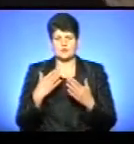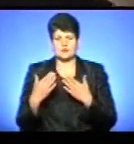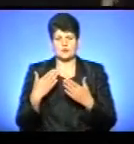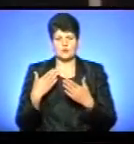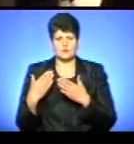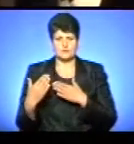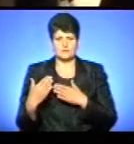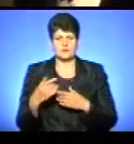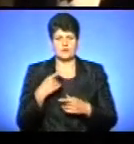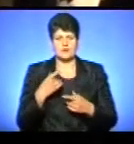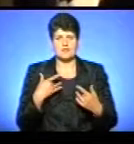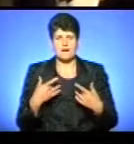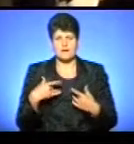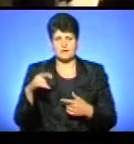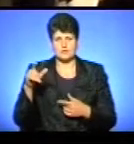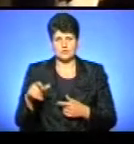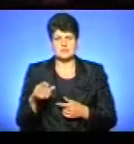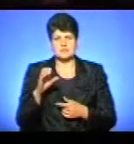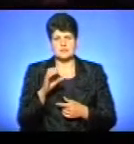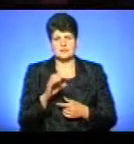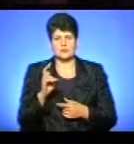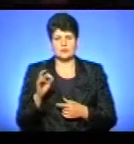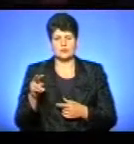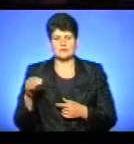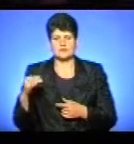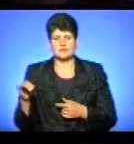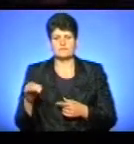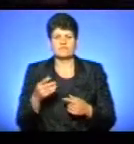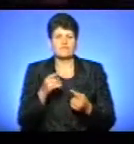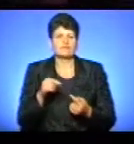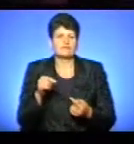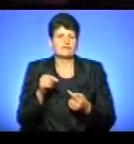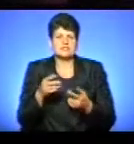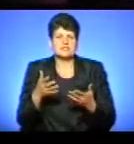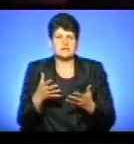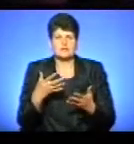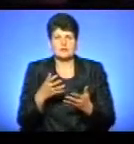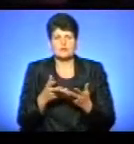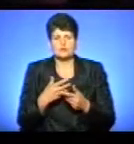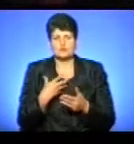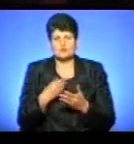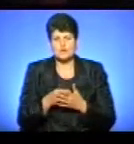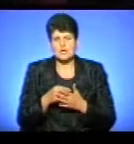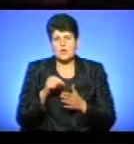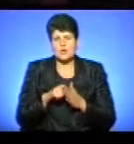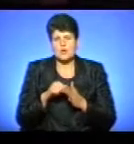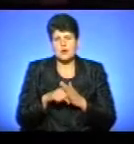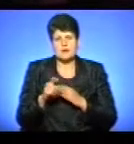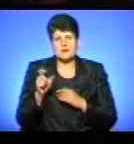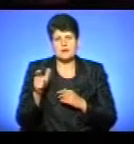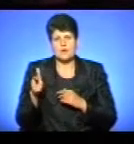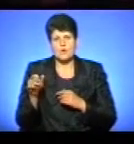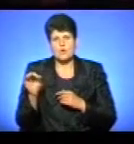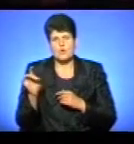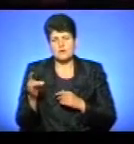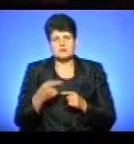Сергій Калантай, який зіграв роль Єгора. Визначитись на рахунок своєї ролі, Єгор, хто такий Єгор. Єгор – це та